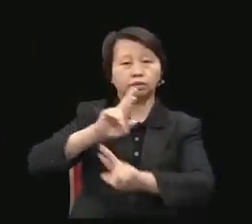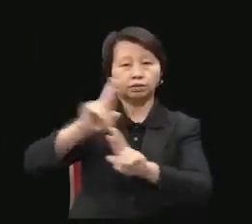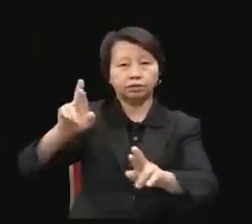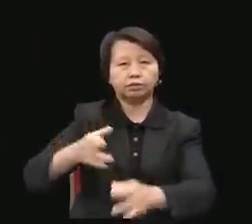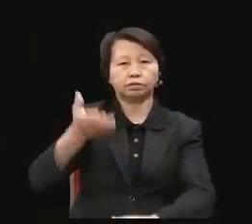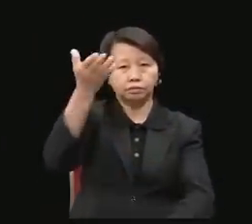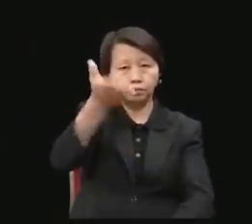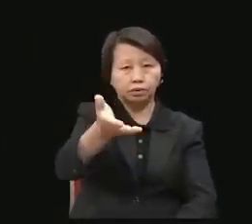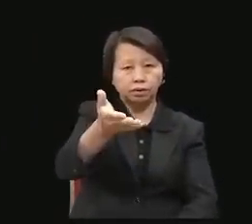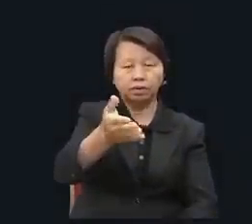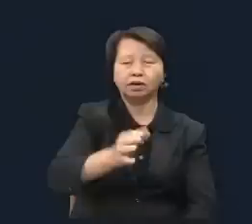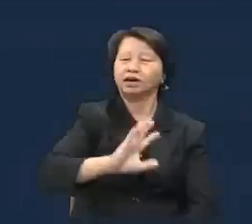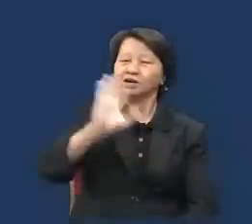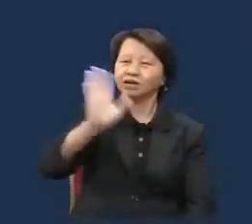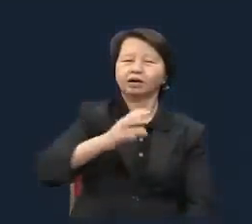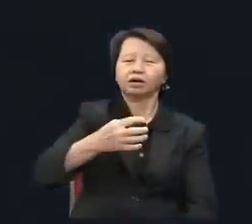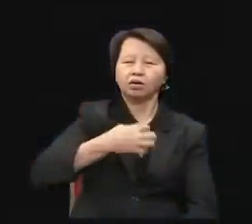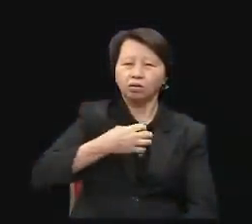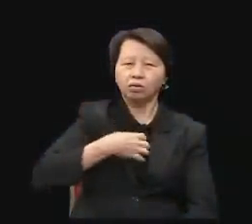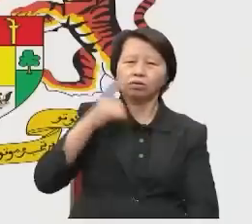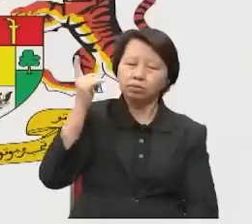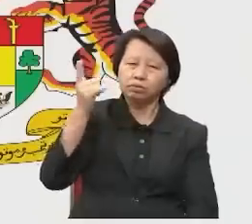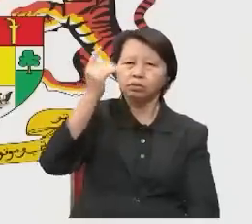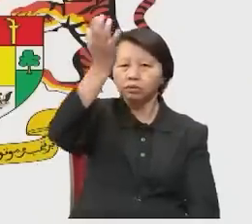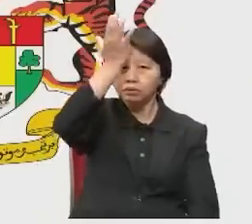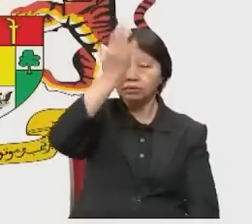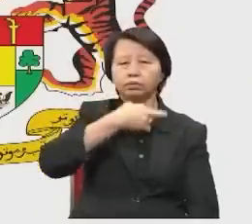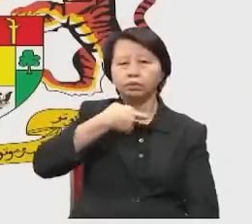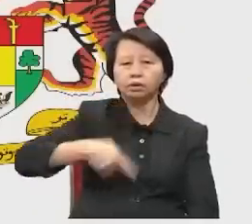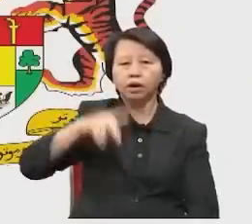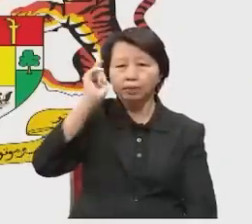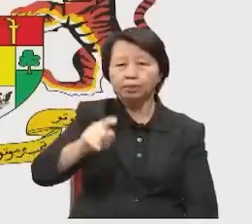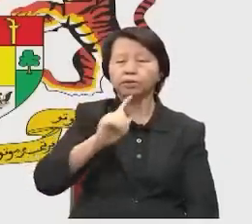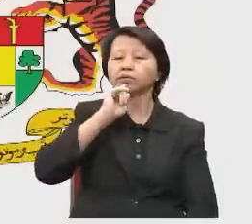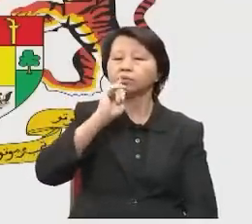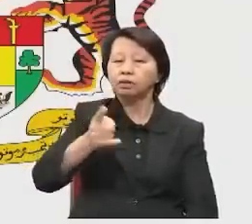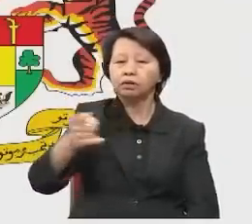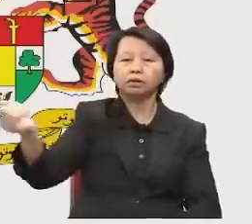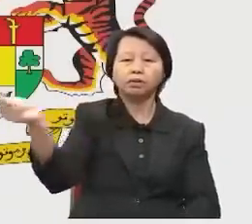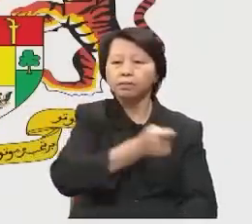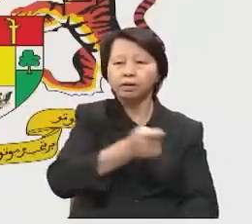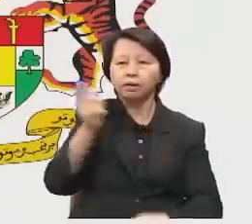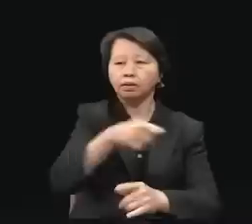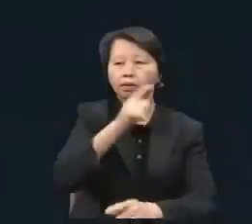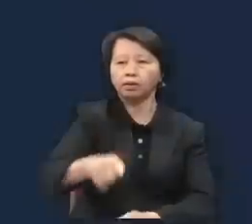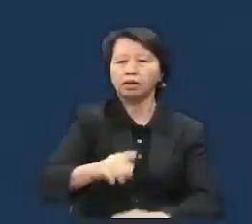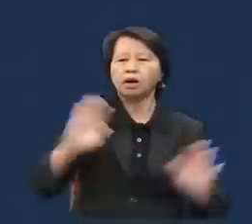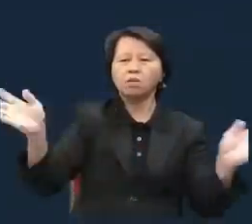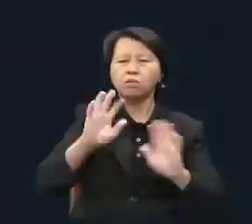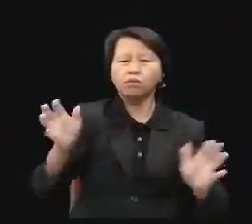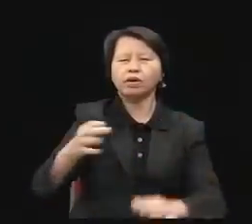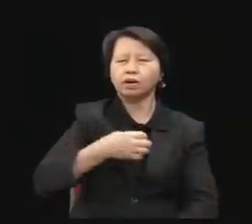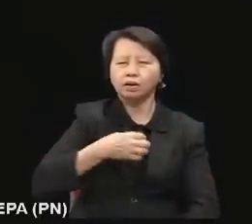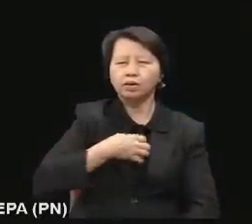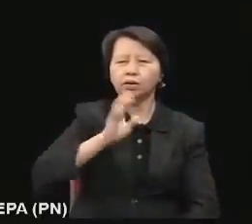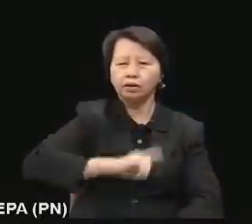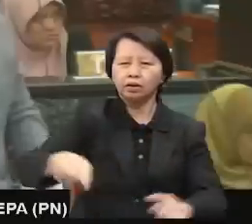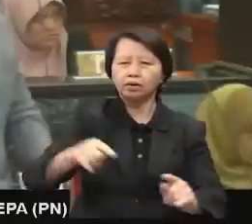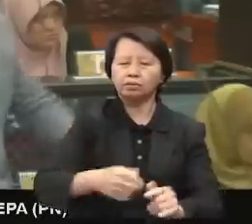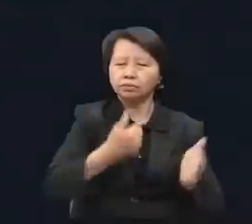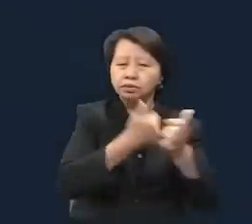dibentang. Jangan pertikaikan titah tuanku. Saya minta kenyataan itu ditarik balik. Ini bukan pertikai, ini merujuk. Ya